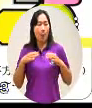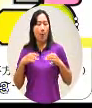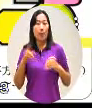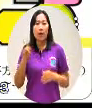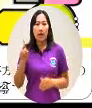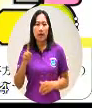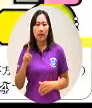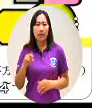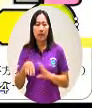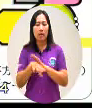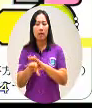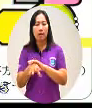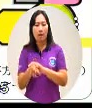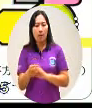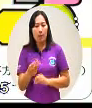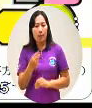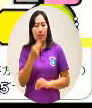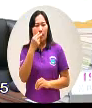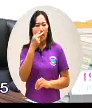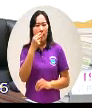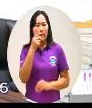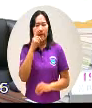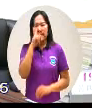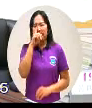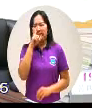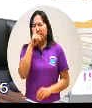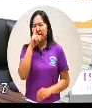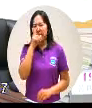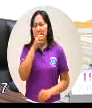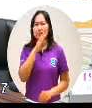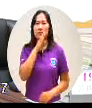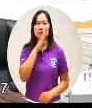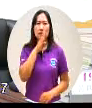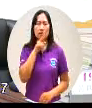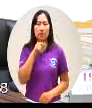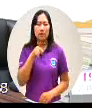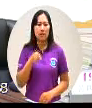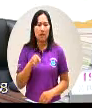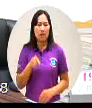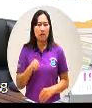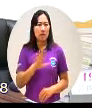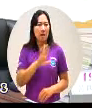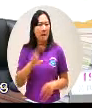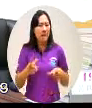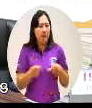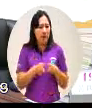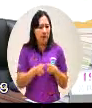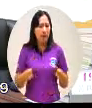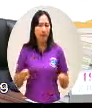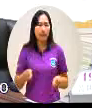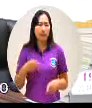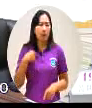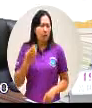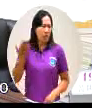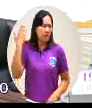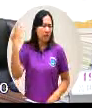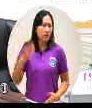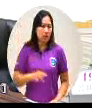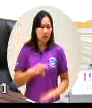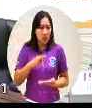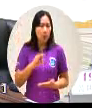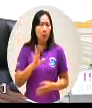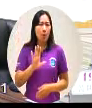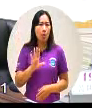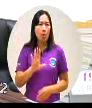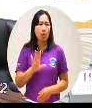空气啦，所以即真无公平啊！即今我叫我已经伫顶年提出来吼，希望会当针对石化博物馆